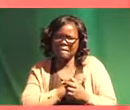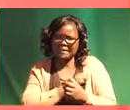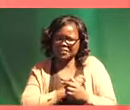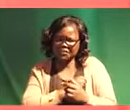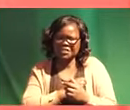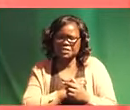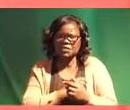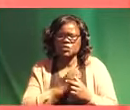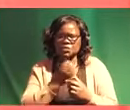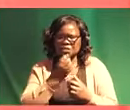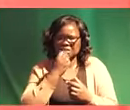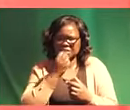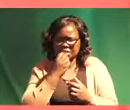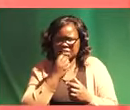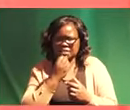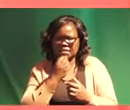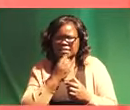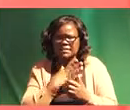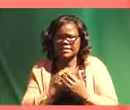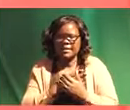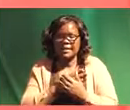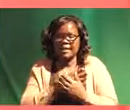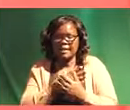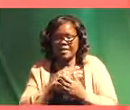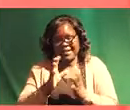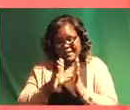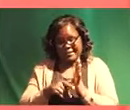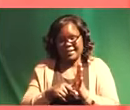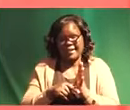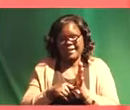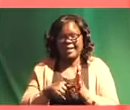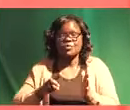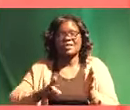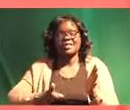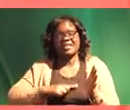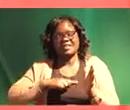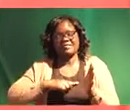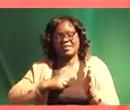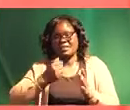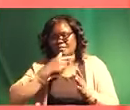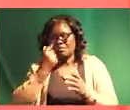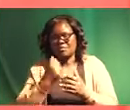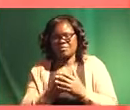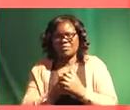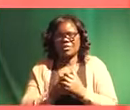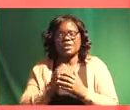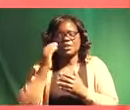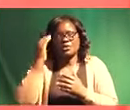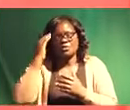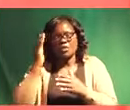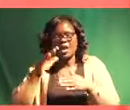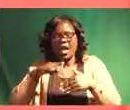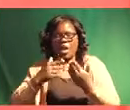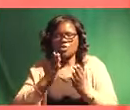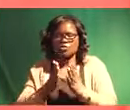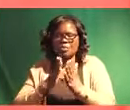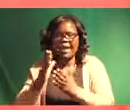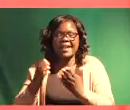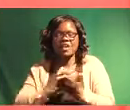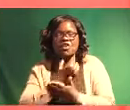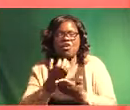tukule badala baadaye tushibe kwa sababu anajua vile kupanga